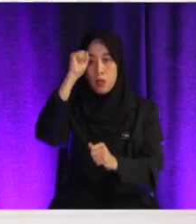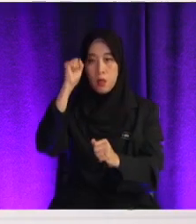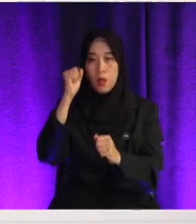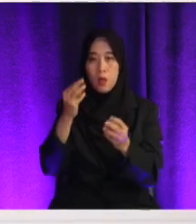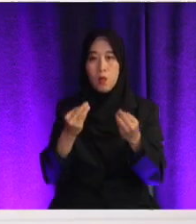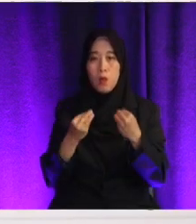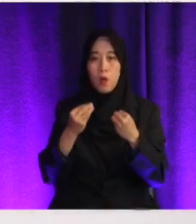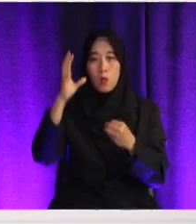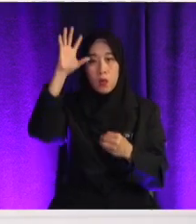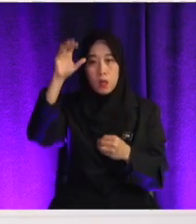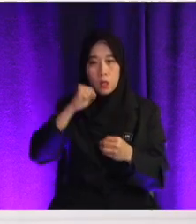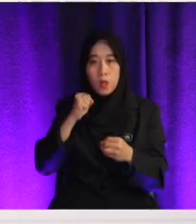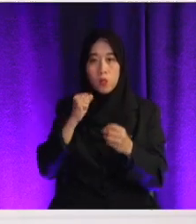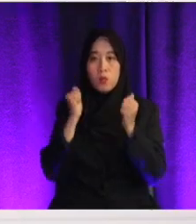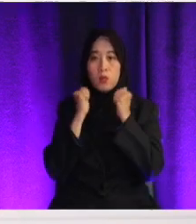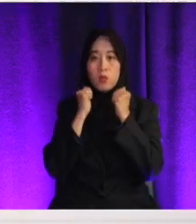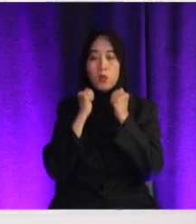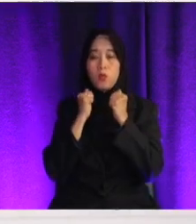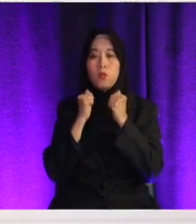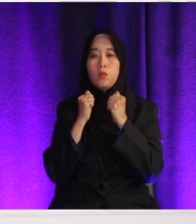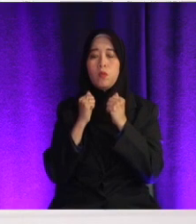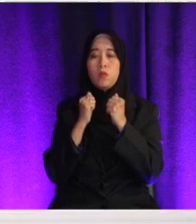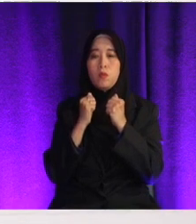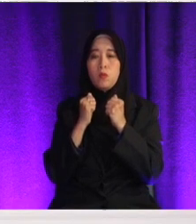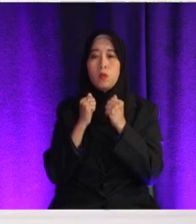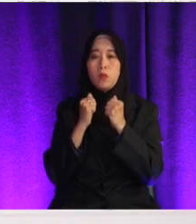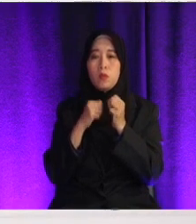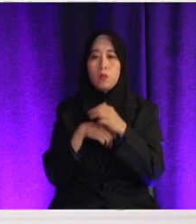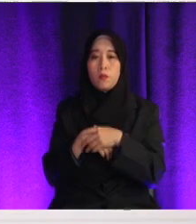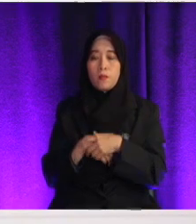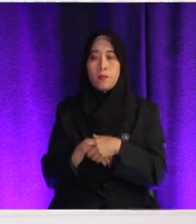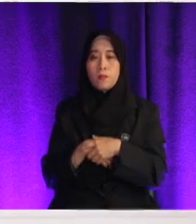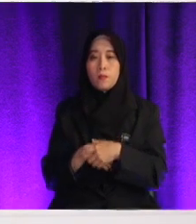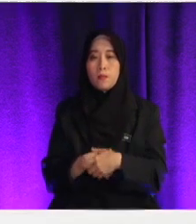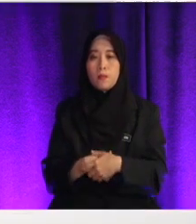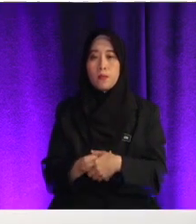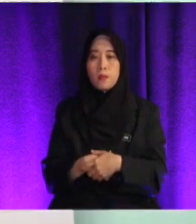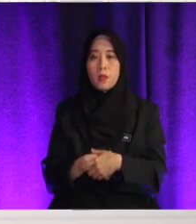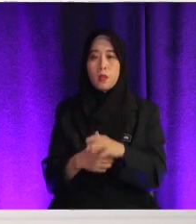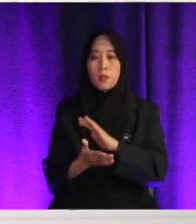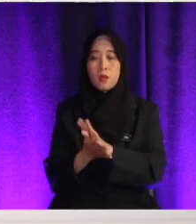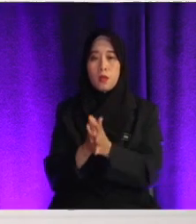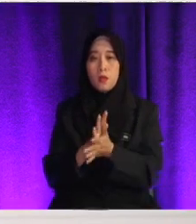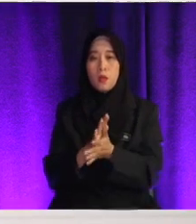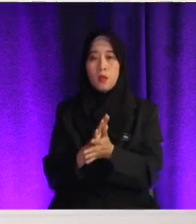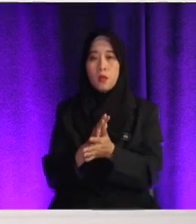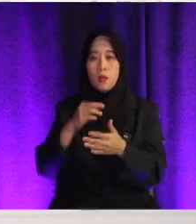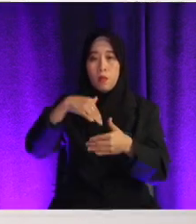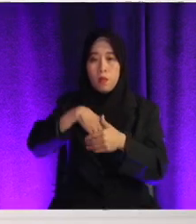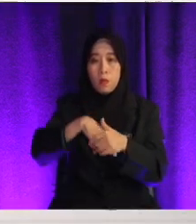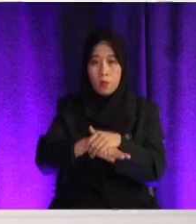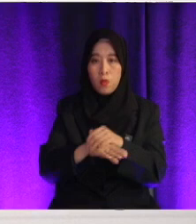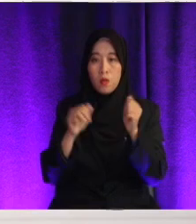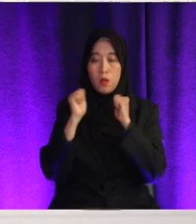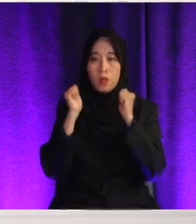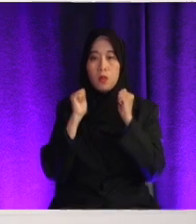nak mencapai keadaan sejuk tu sendiri. Okey. So Baik. saya rendamkan ais tu dekat bahagian yang ni lah. Dia